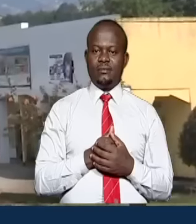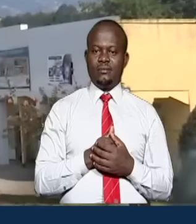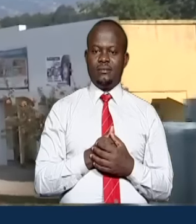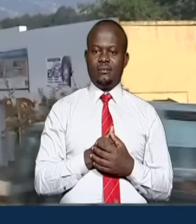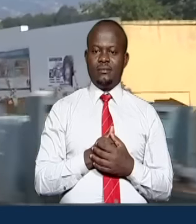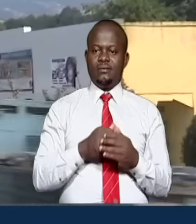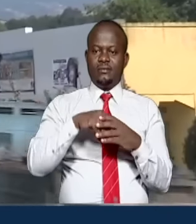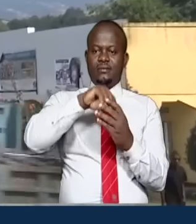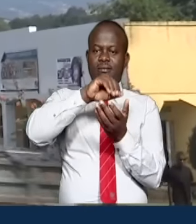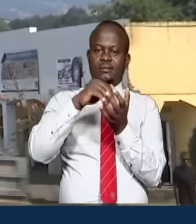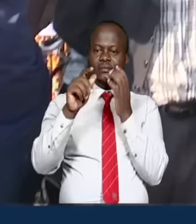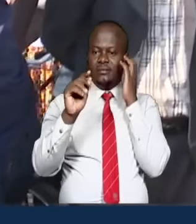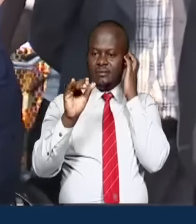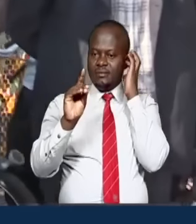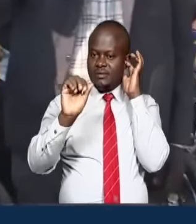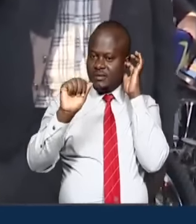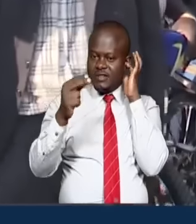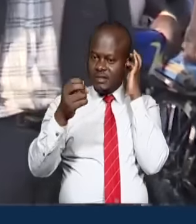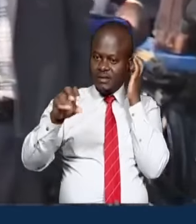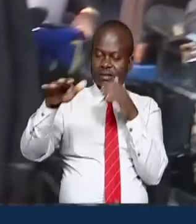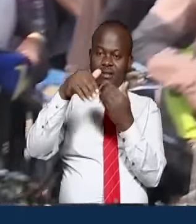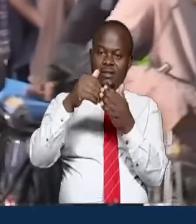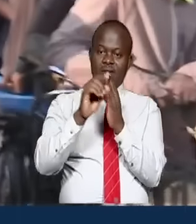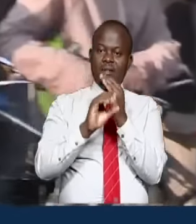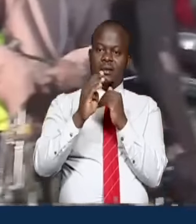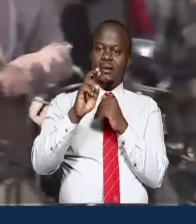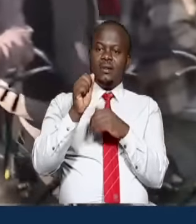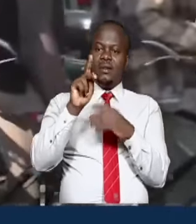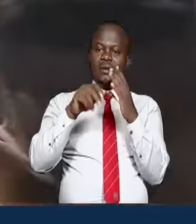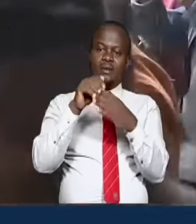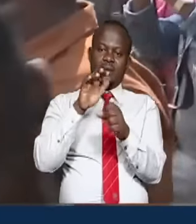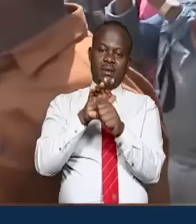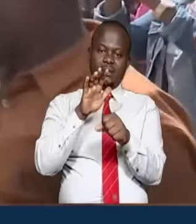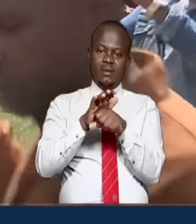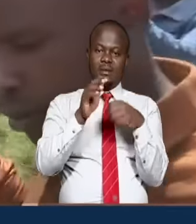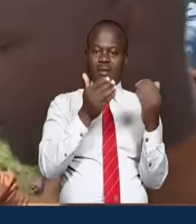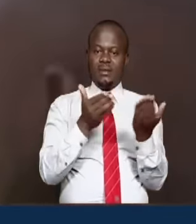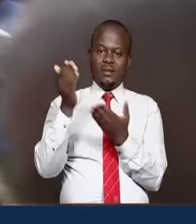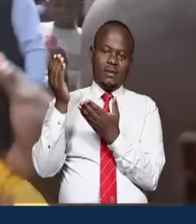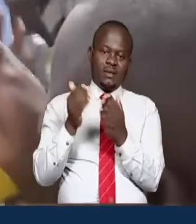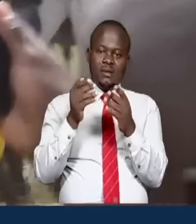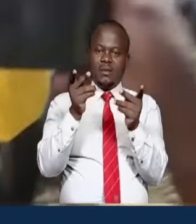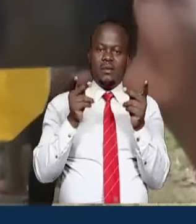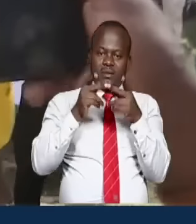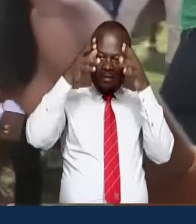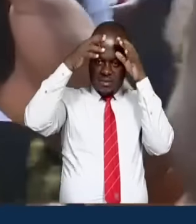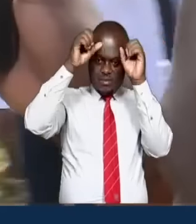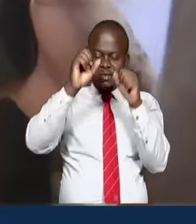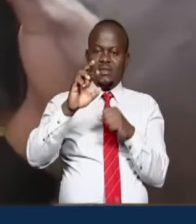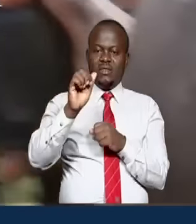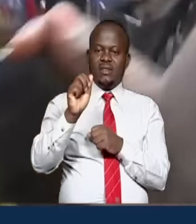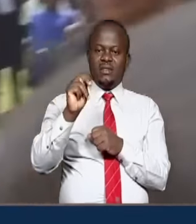Muri centre ya Kidaho umurenge wa Cyanika akarere ka Burera abaturage bari benshi baje kwakira umukandida ku mwanya w'umukuru w'igihugu Frank